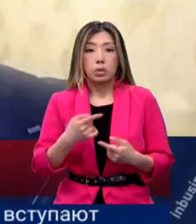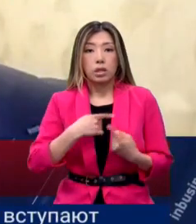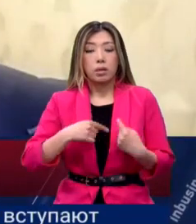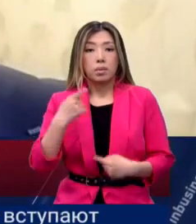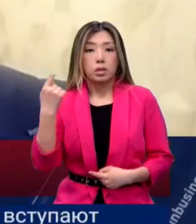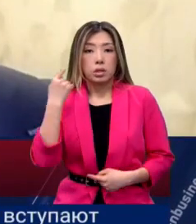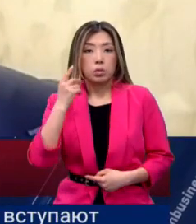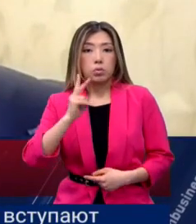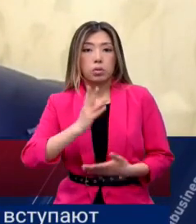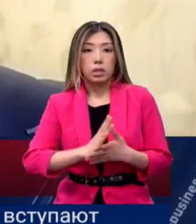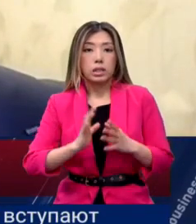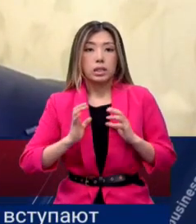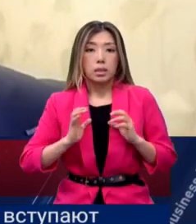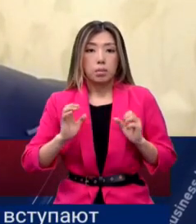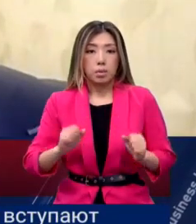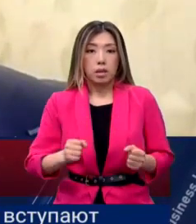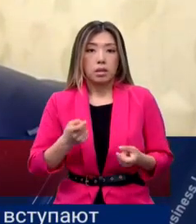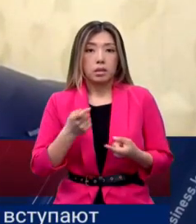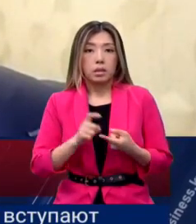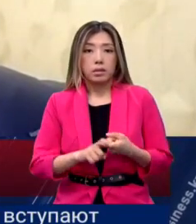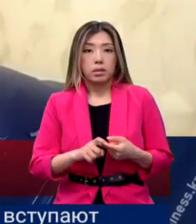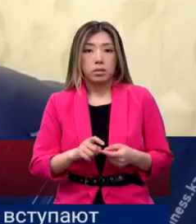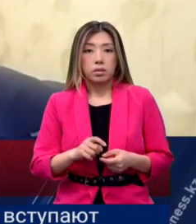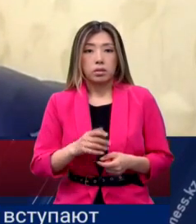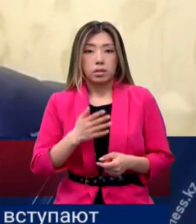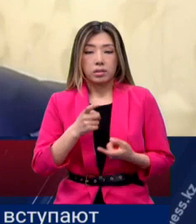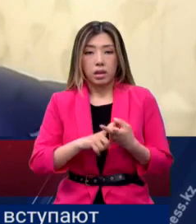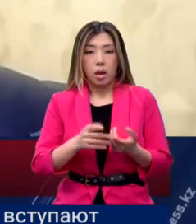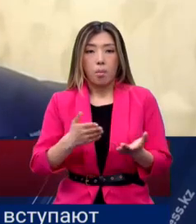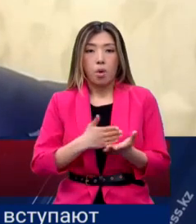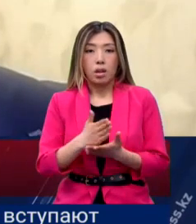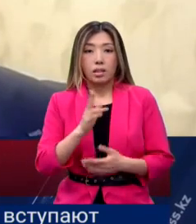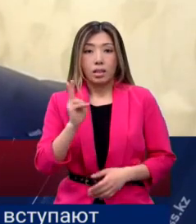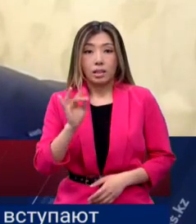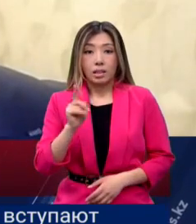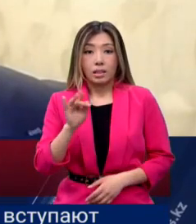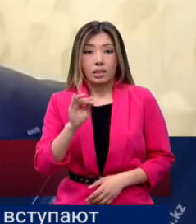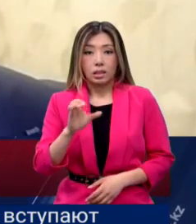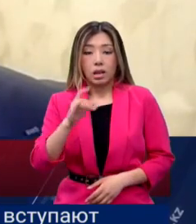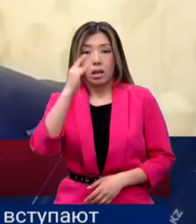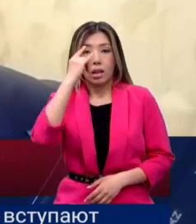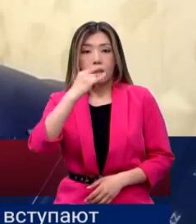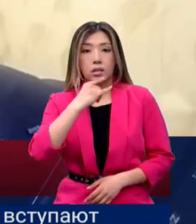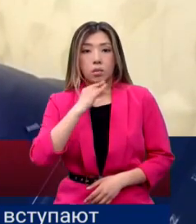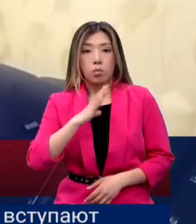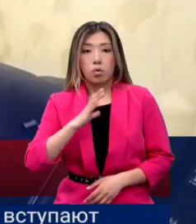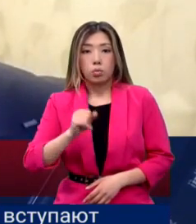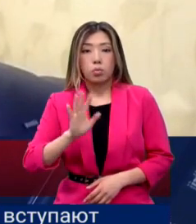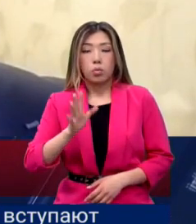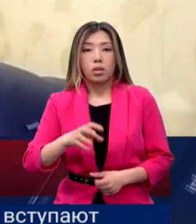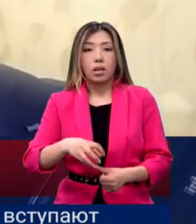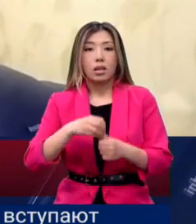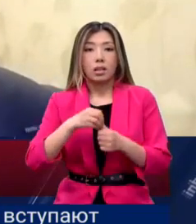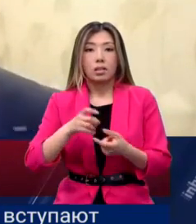что смелые, да, относительно вот этих всех вещей, что на фоне геополитического кризиса Казахстан станет, ну, едва ли не лидером в регионе